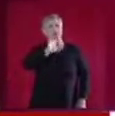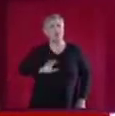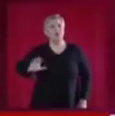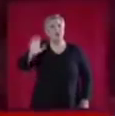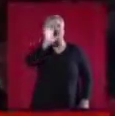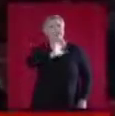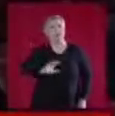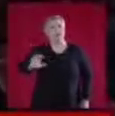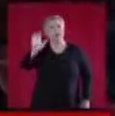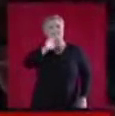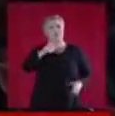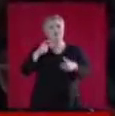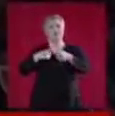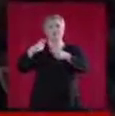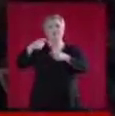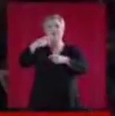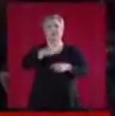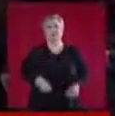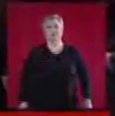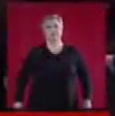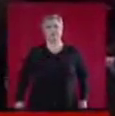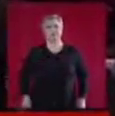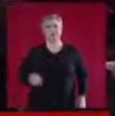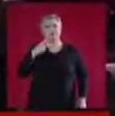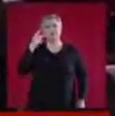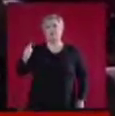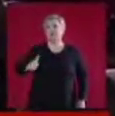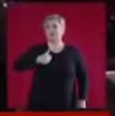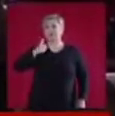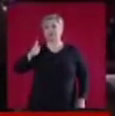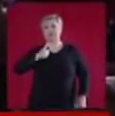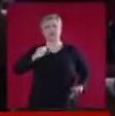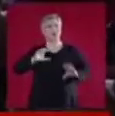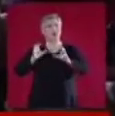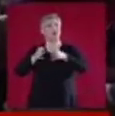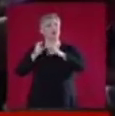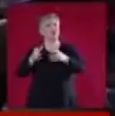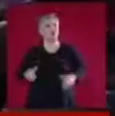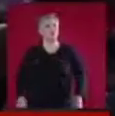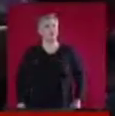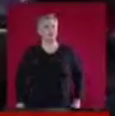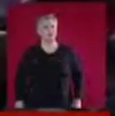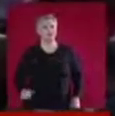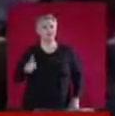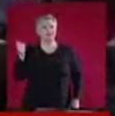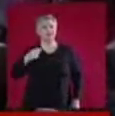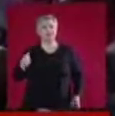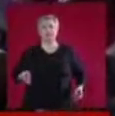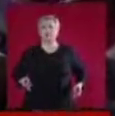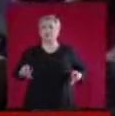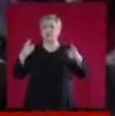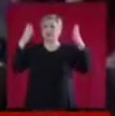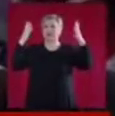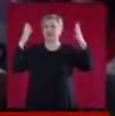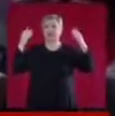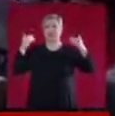ευρώπη που οι ελιτ επέλεξαν να ρίξουν στις πλάτες των λαών την κρίση και τα